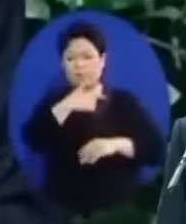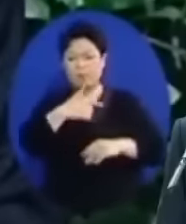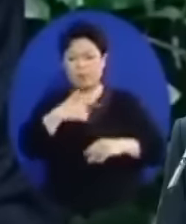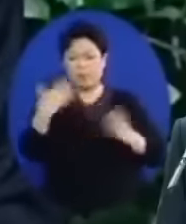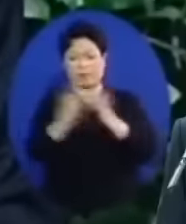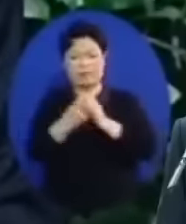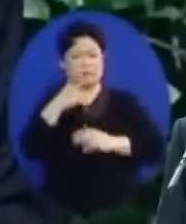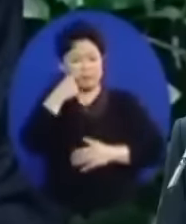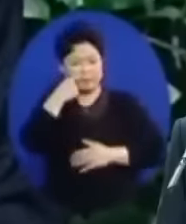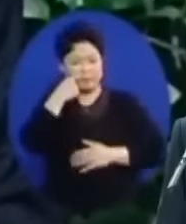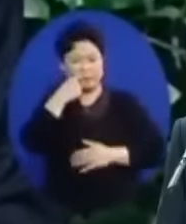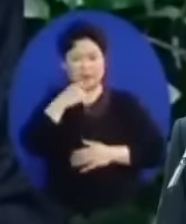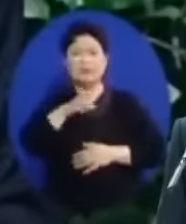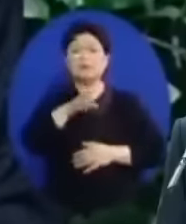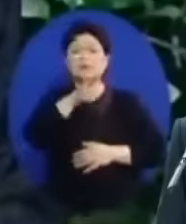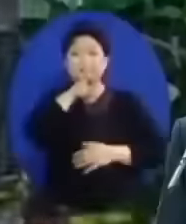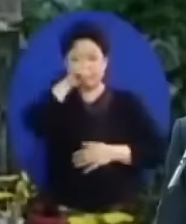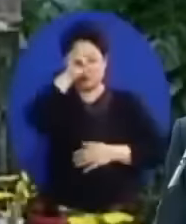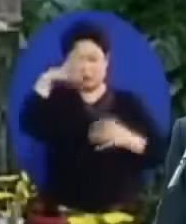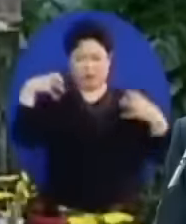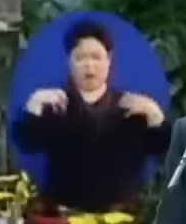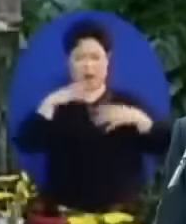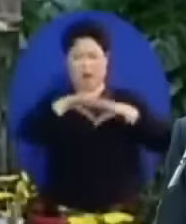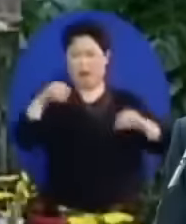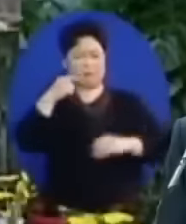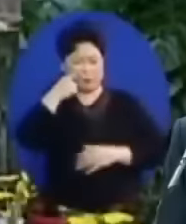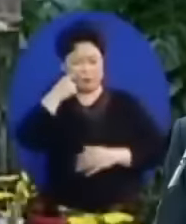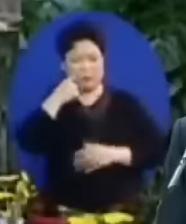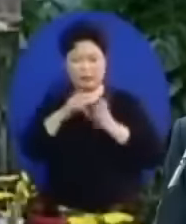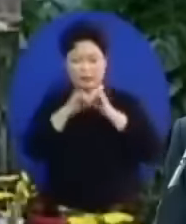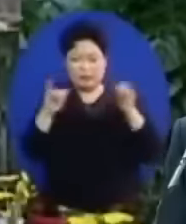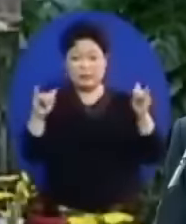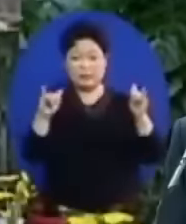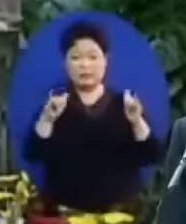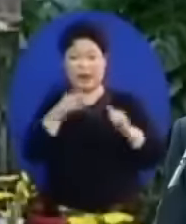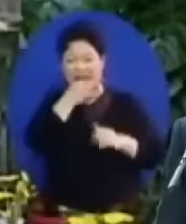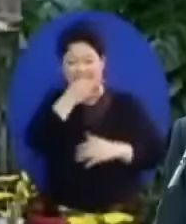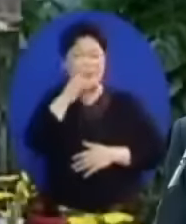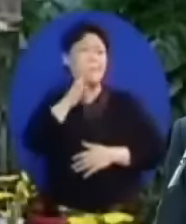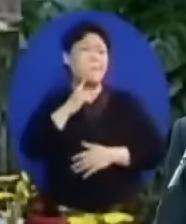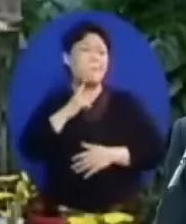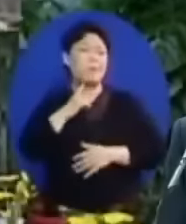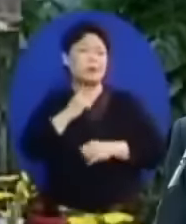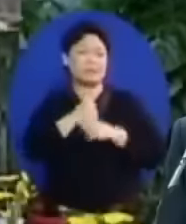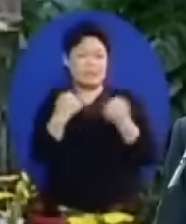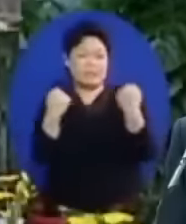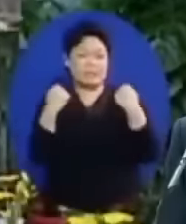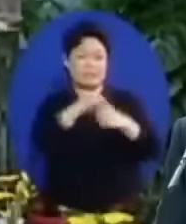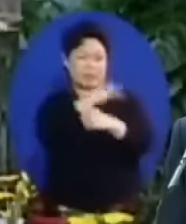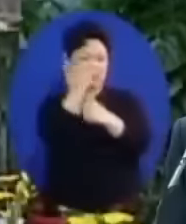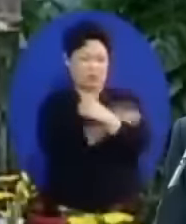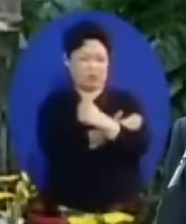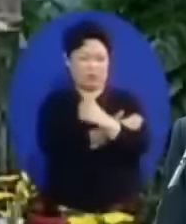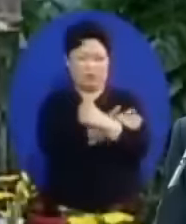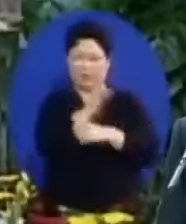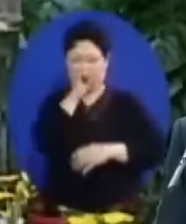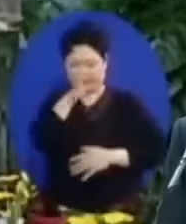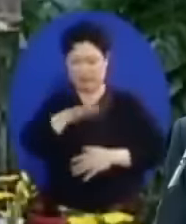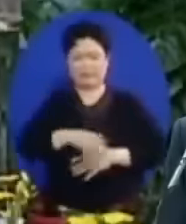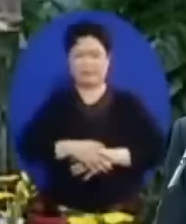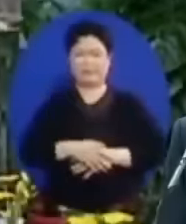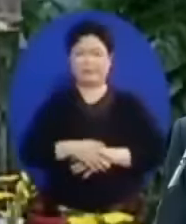정부가 전능하지 않은 한 모든 것을 해결할 수 없습니다. 인간의 탐욕과 욕심은 힘으로도 능으로도 제거할 수 없는